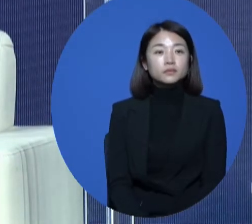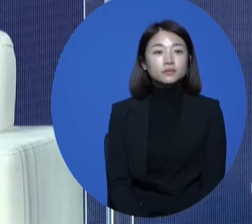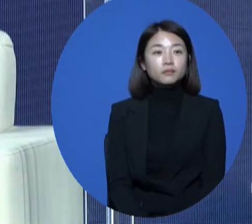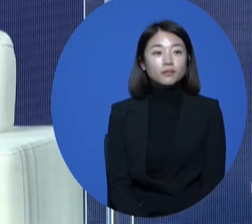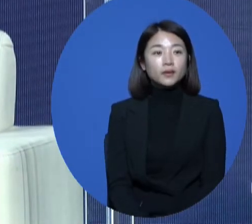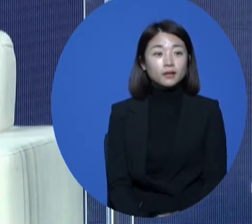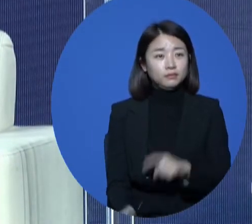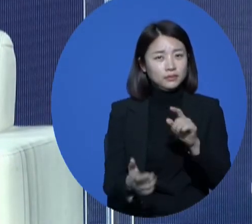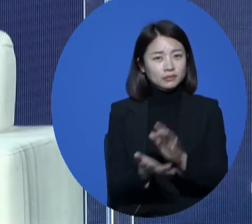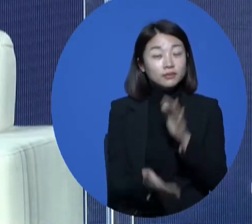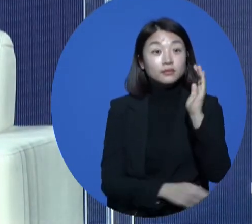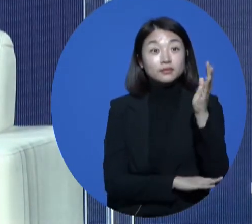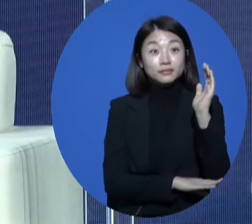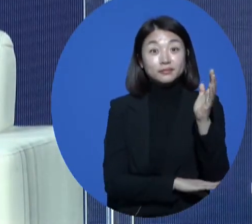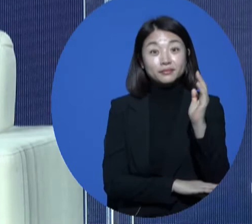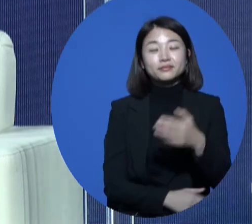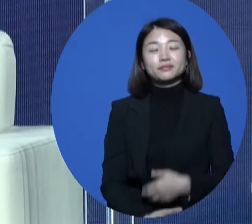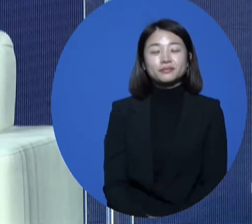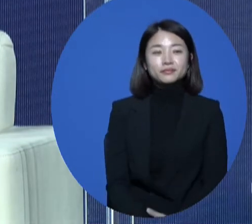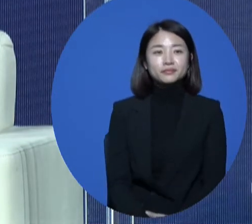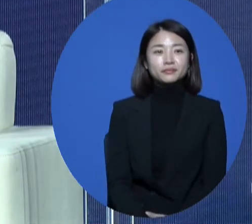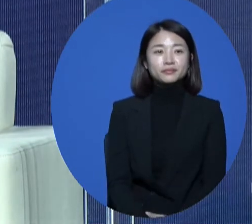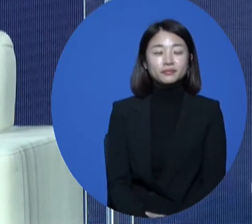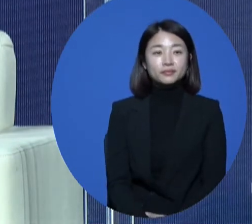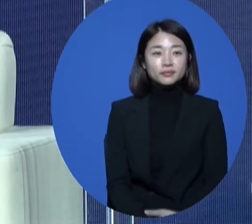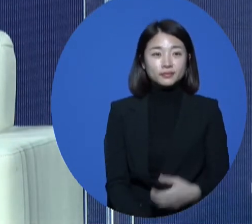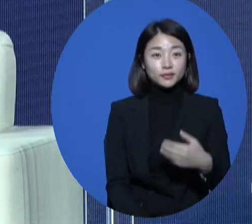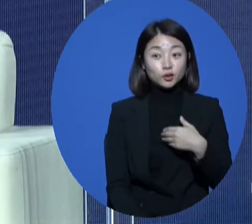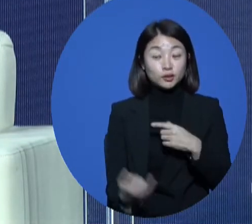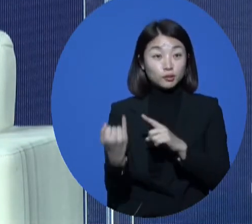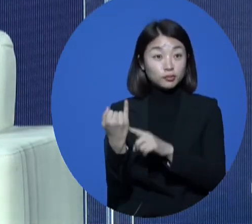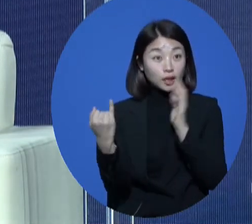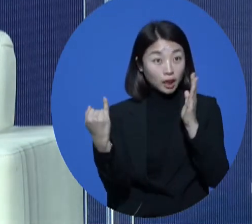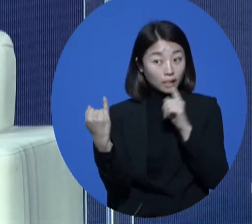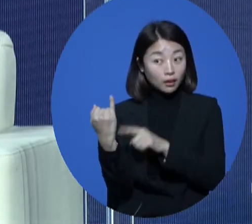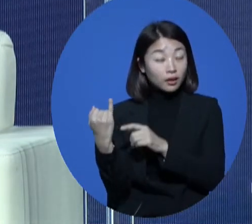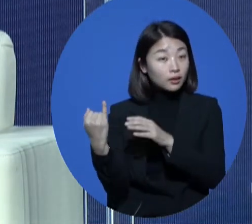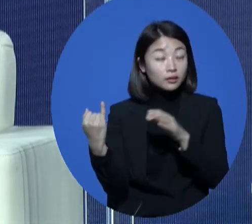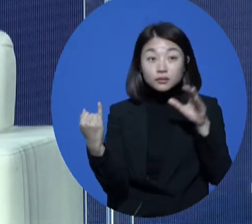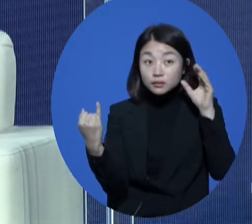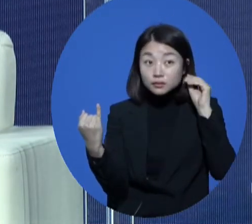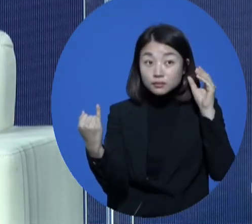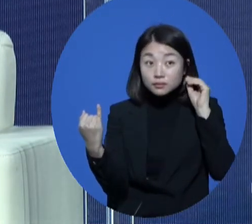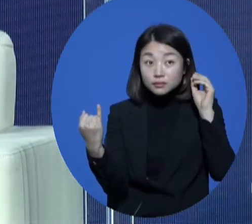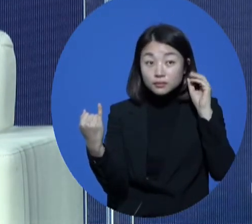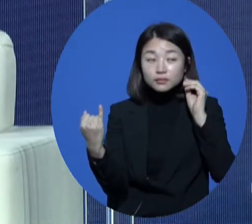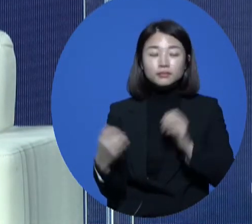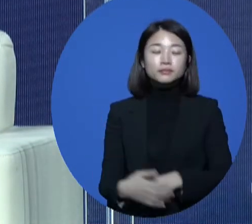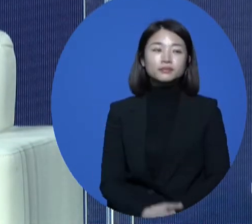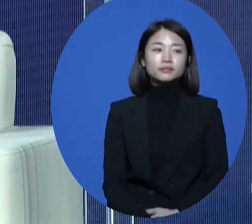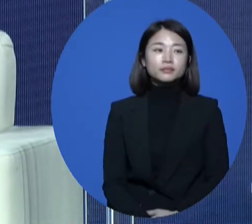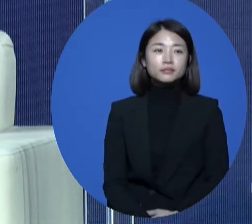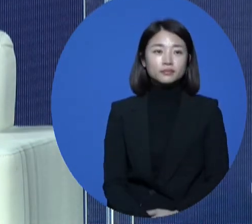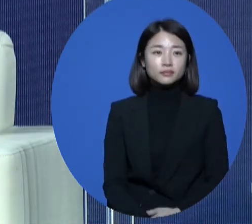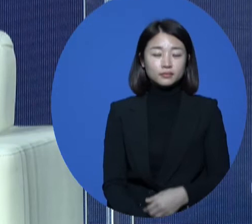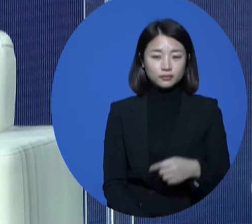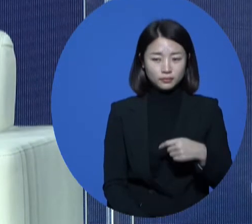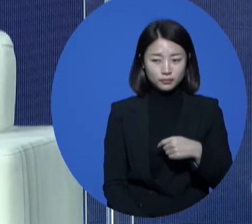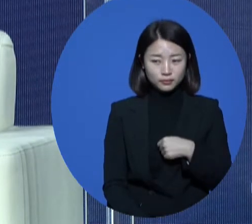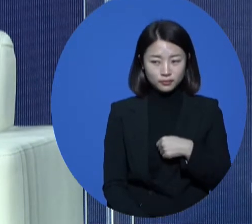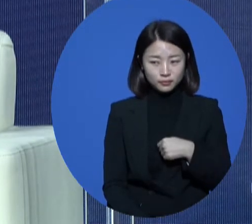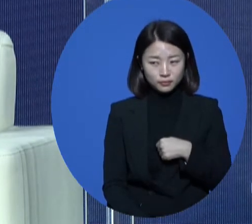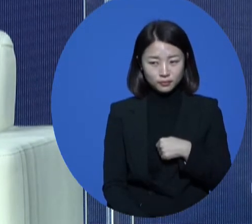정말 열띤 발표해 주셨는데요. 저는 이진희 대표님의 발표를 들으면서 자장으로서 이 내용을